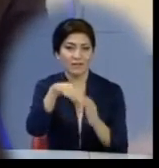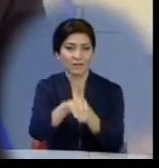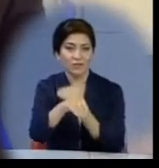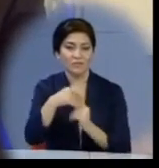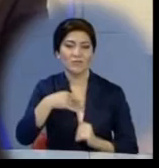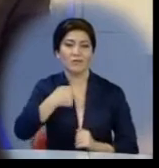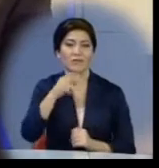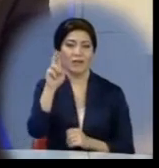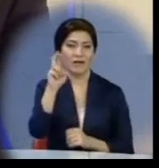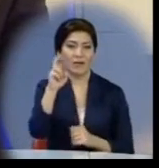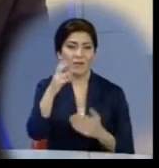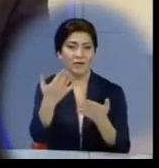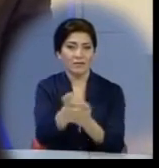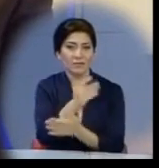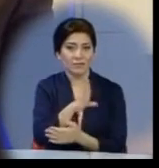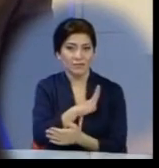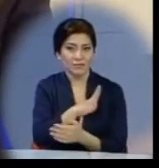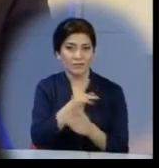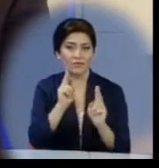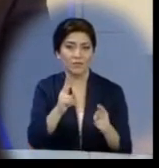արձախյան զրբբերումն է,